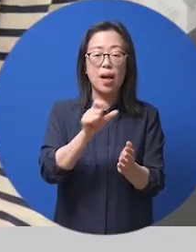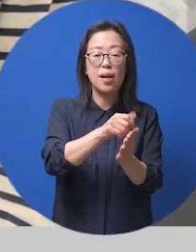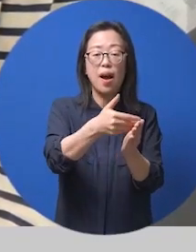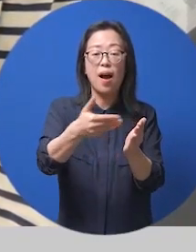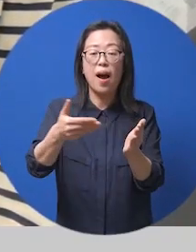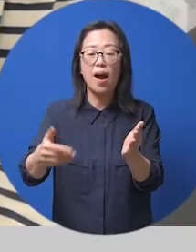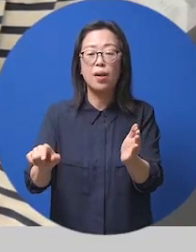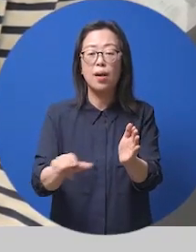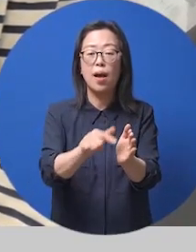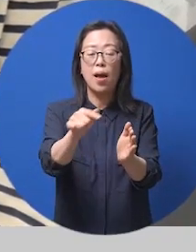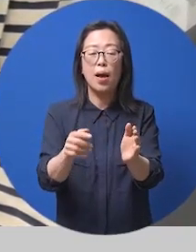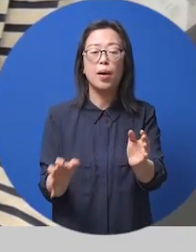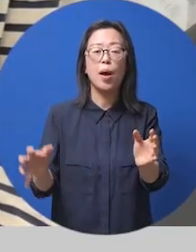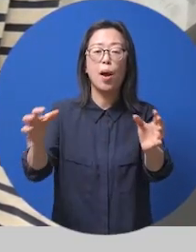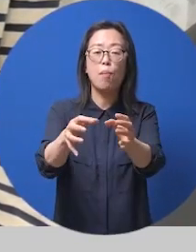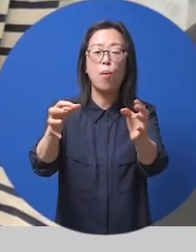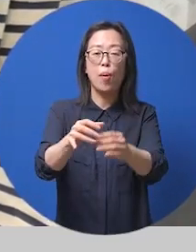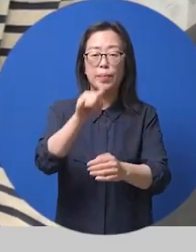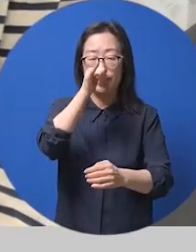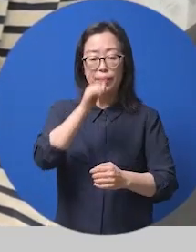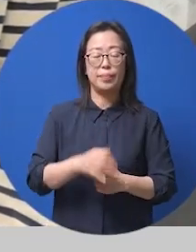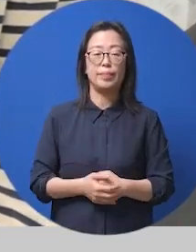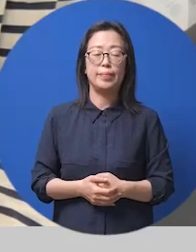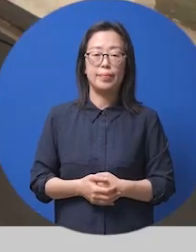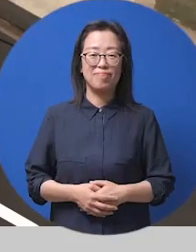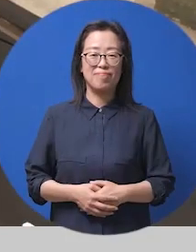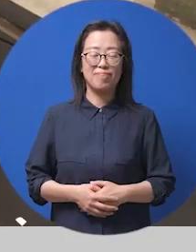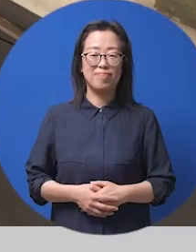하천이나 늪 등으로 보이는 생태적 특성을 보입니다.